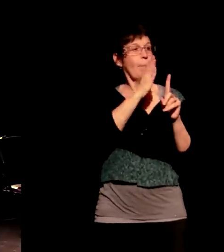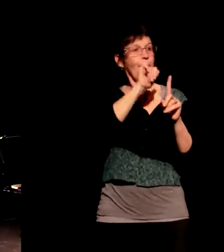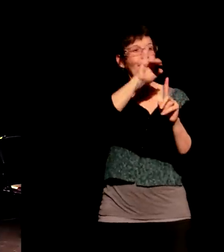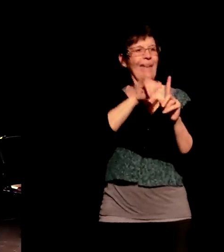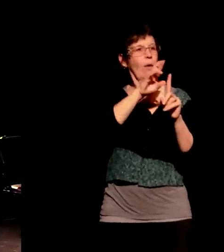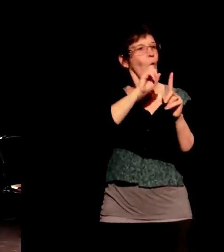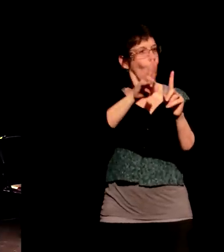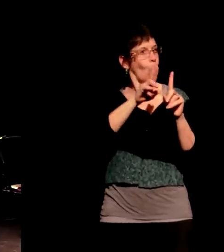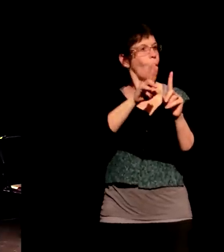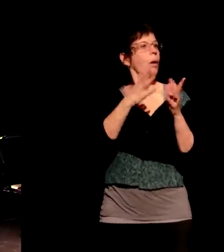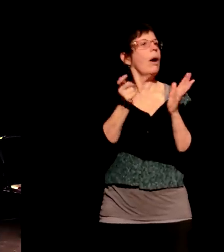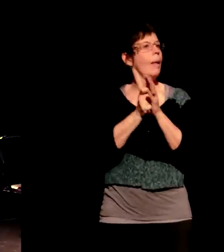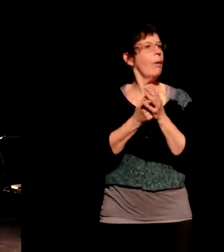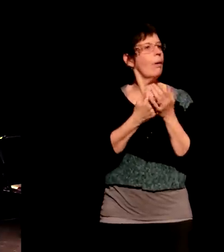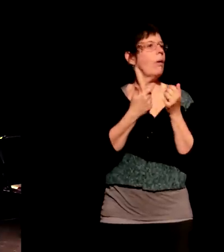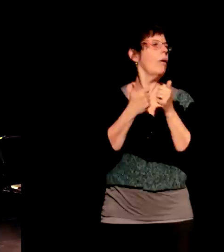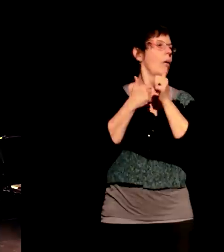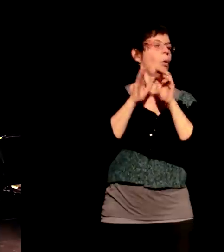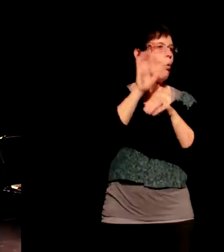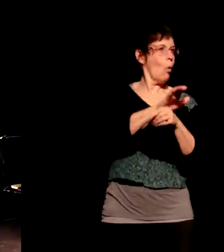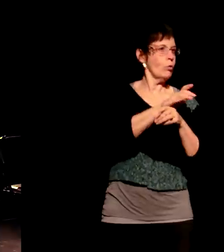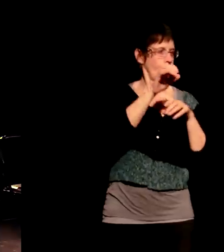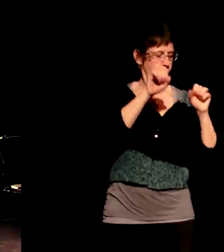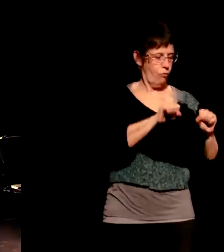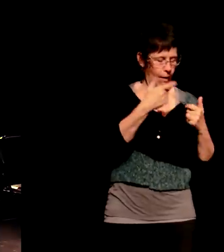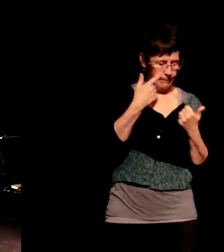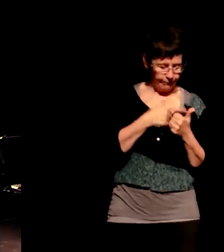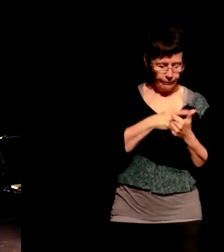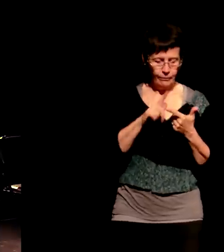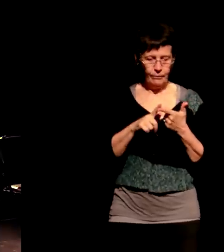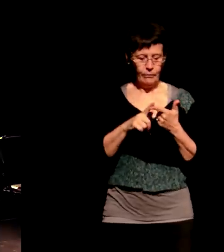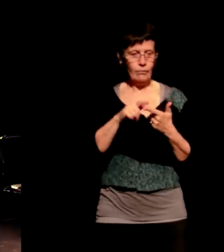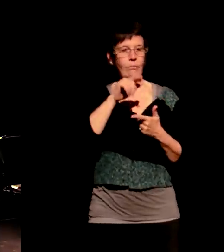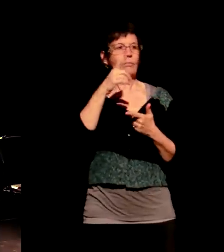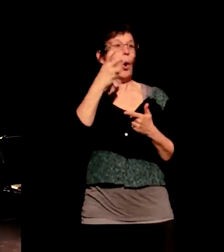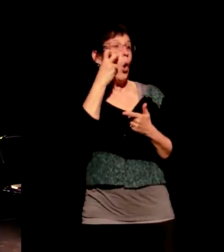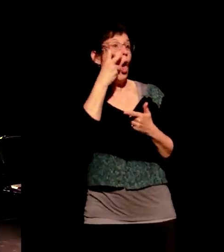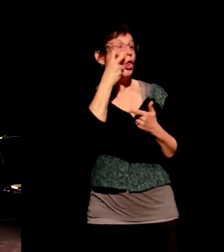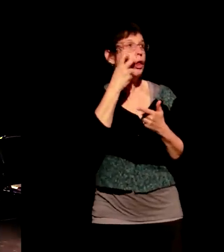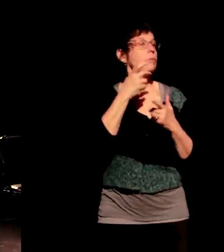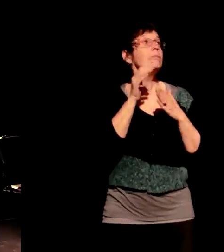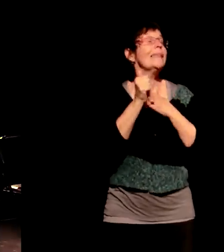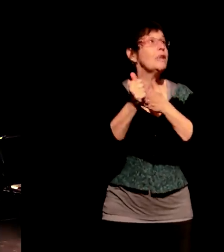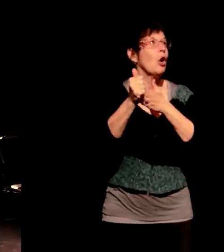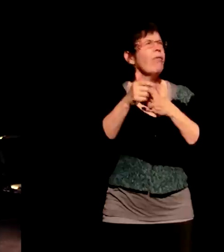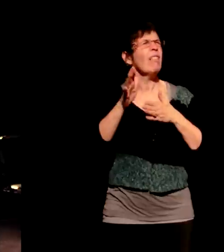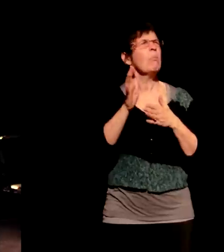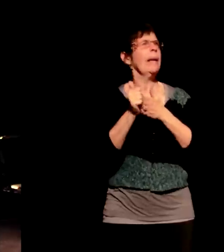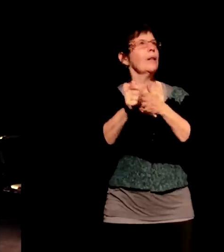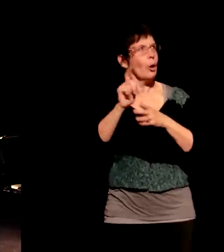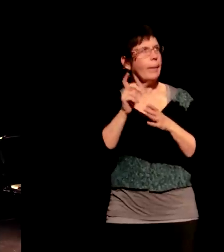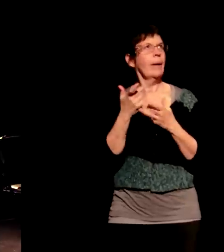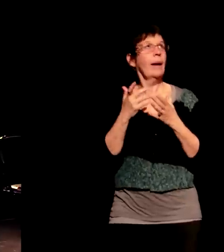de l'époque, François Hollande, membre de l'opposition, enfin leader de l'opposition, leader, bon, je suis pas con, enfin, de l'opposition